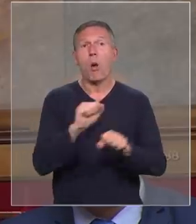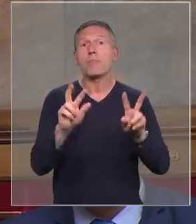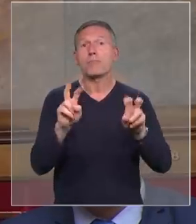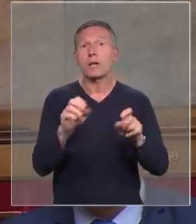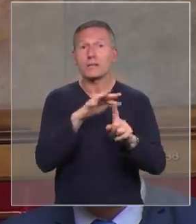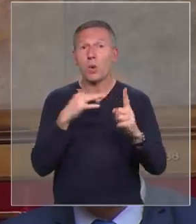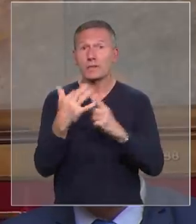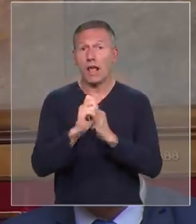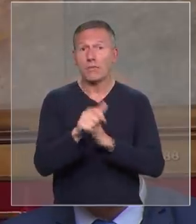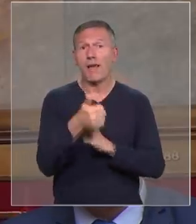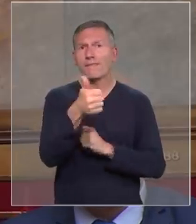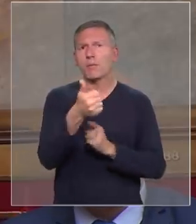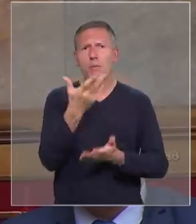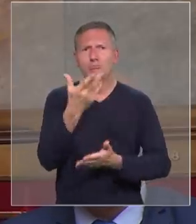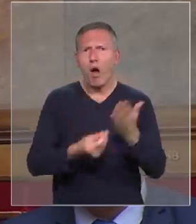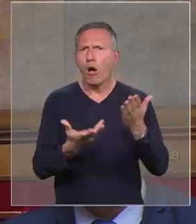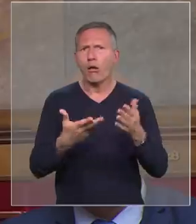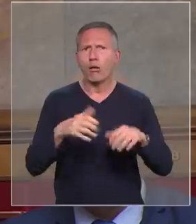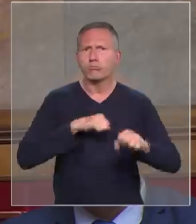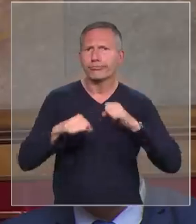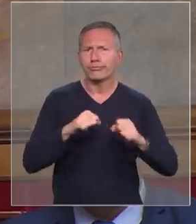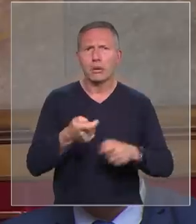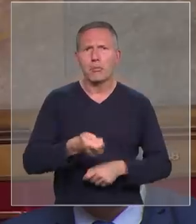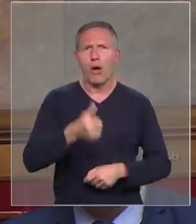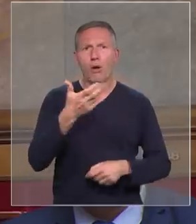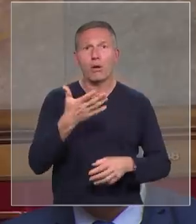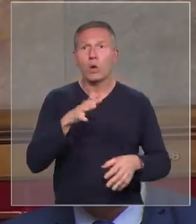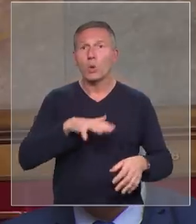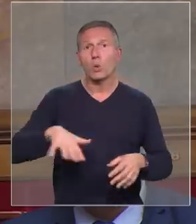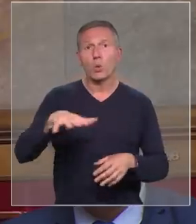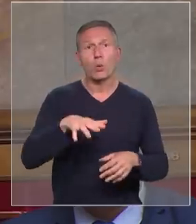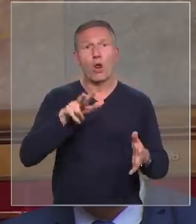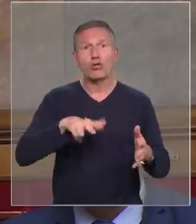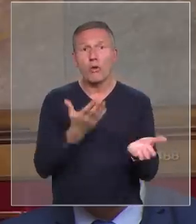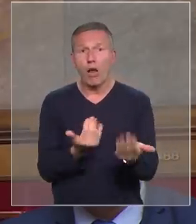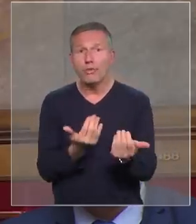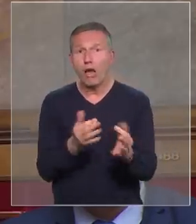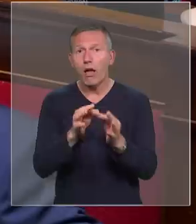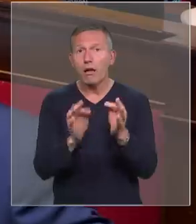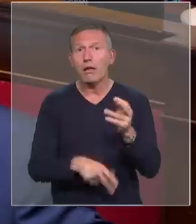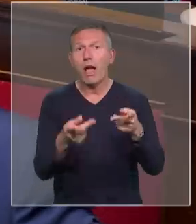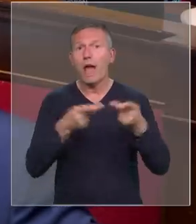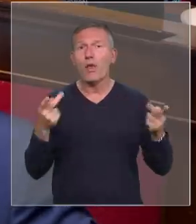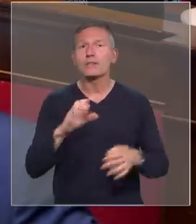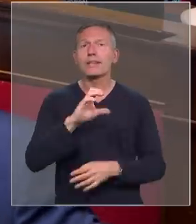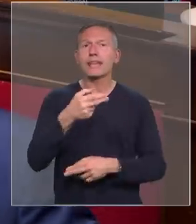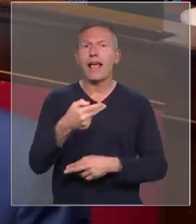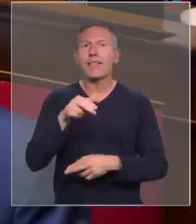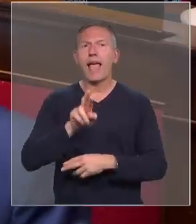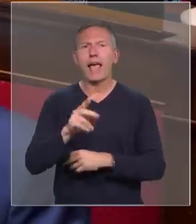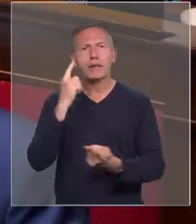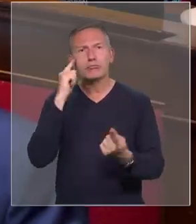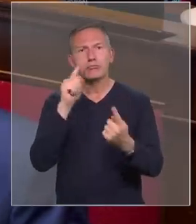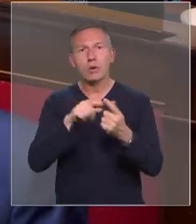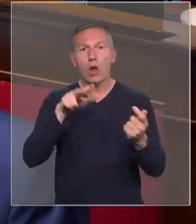s'oppose l'inconscience de votre inertie. L'ensemble des acteurs du logement était suspendu aux annonces du gouvernement dans le cadre du CNR sur le logement.